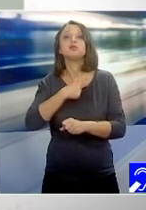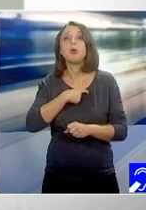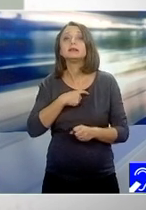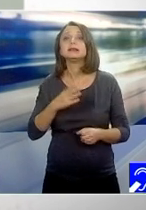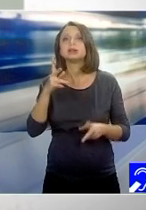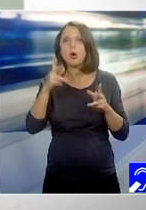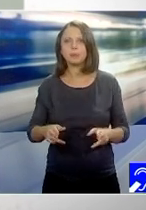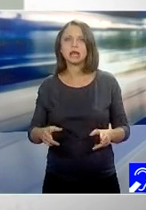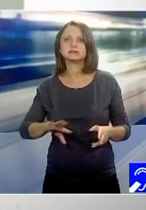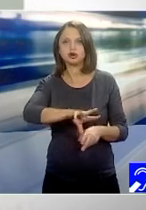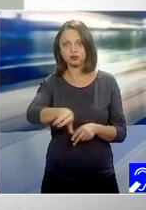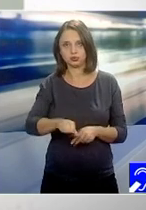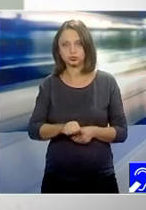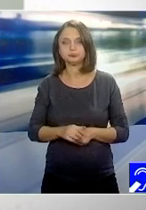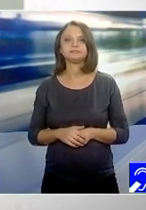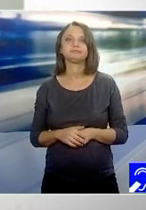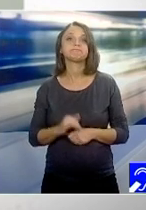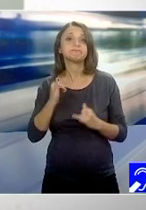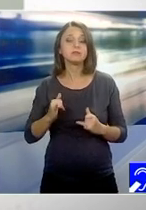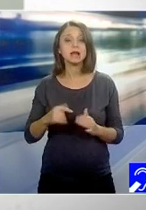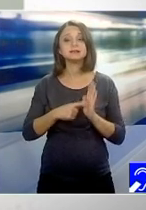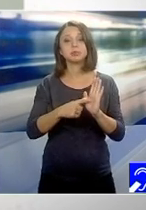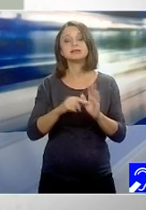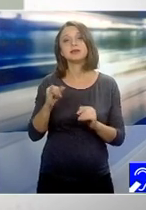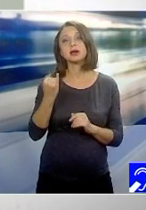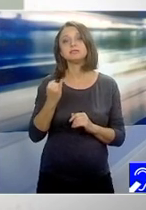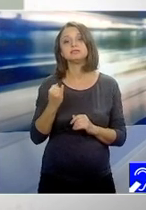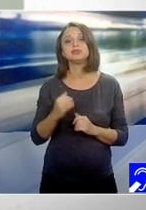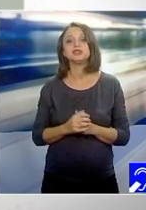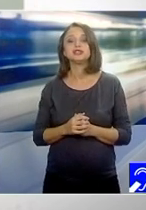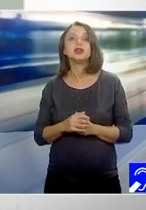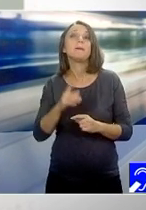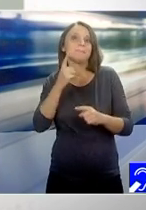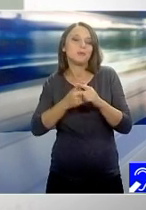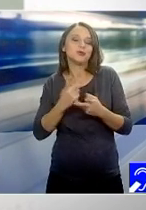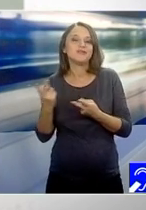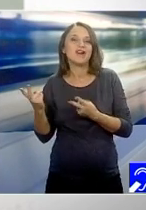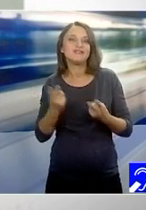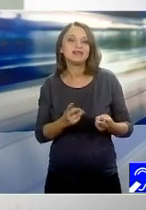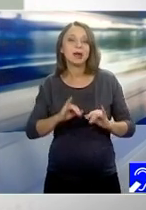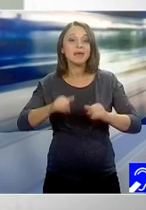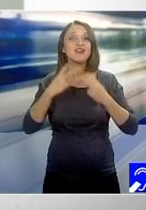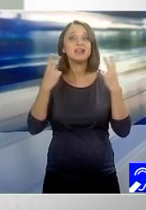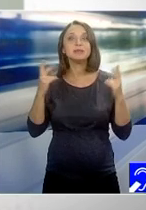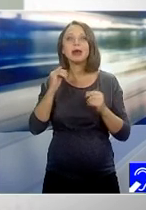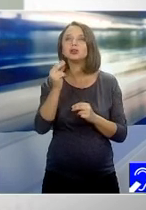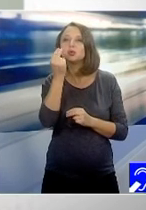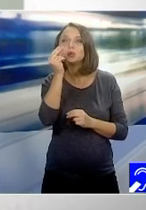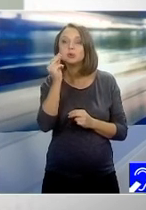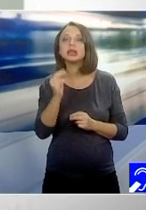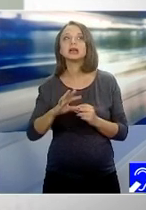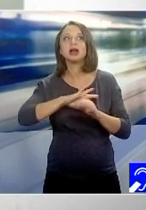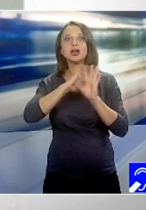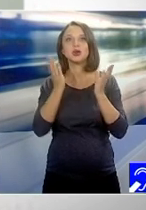jaf. Astăzi vă prezentăm și totodată vă invităm la un eveniment unic în lume, Atypic